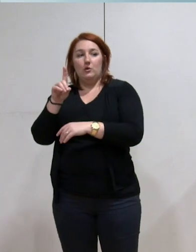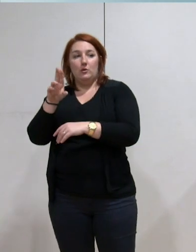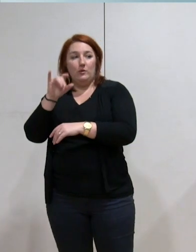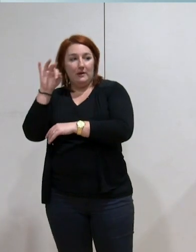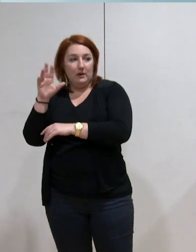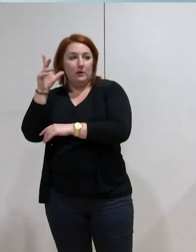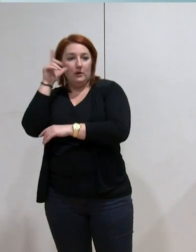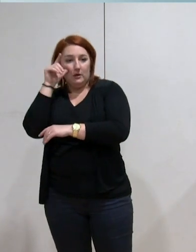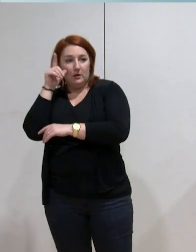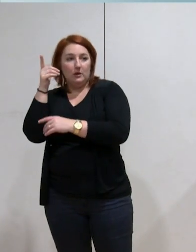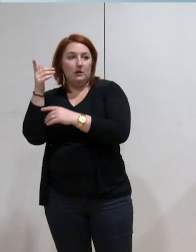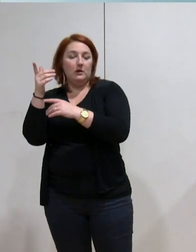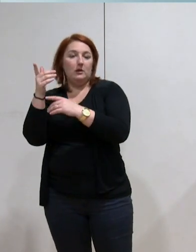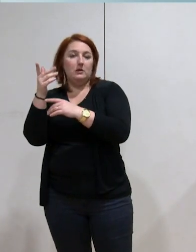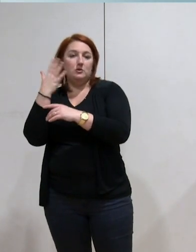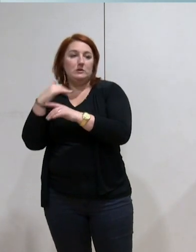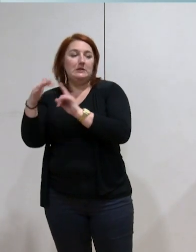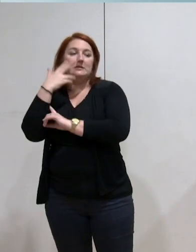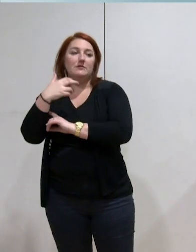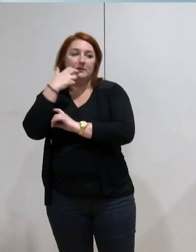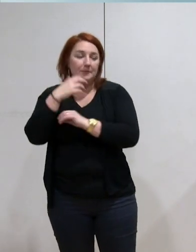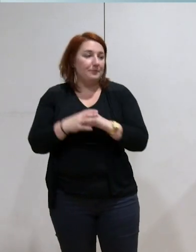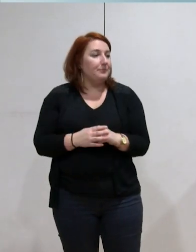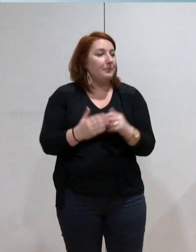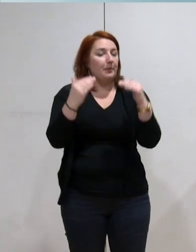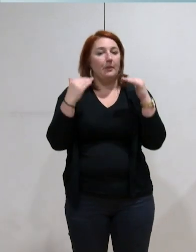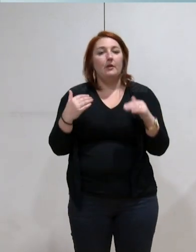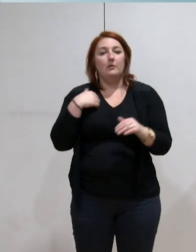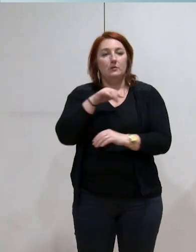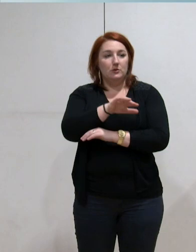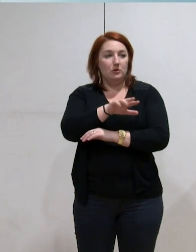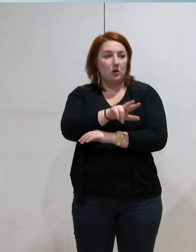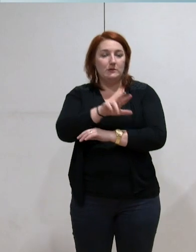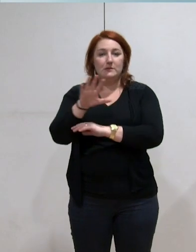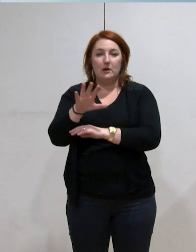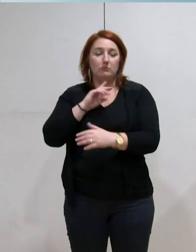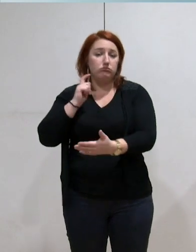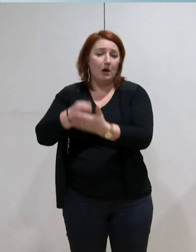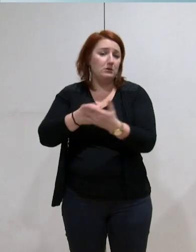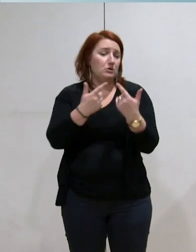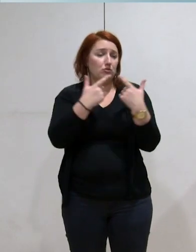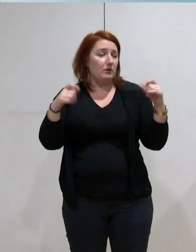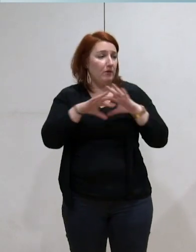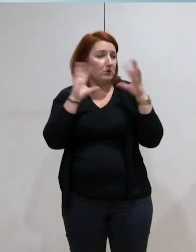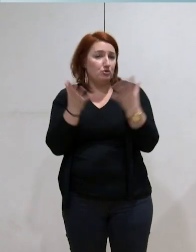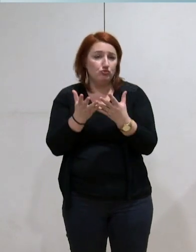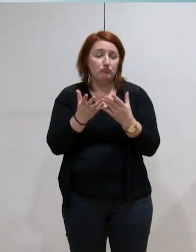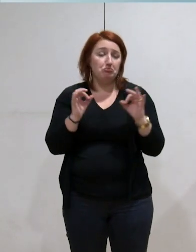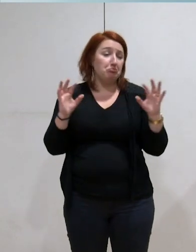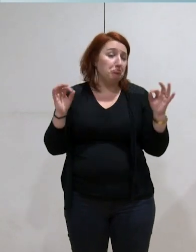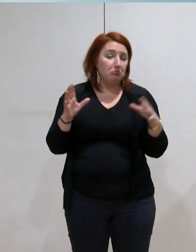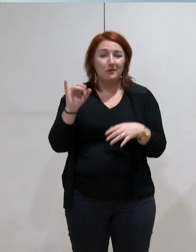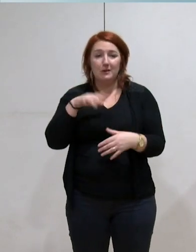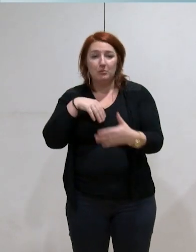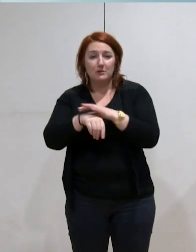acquisitions et des sessions diverses re spécial qui ne prend pas part au vote qui